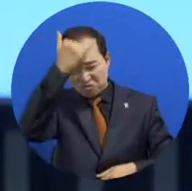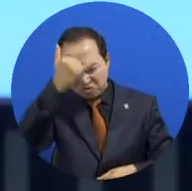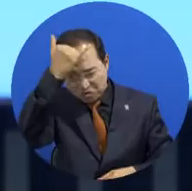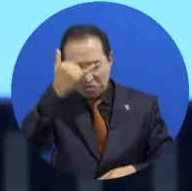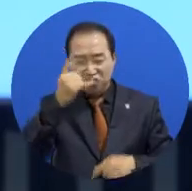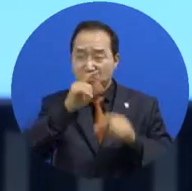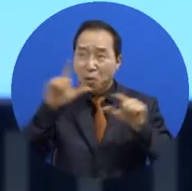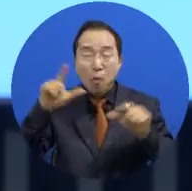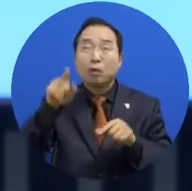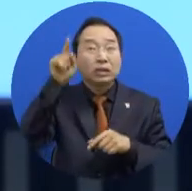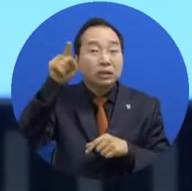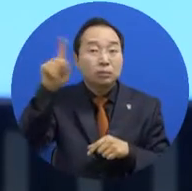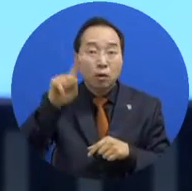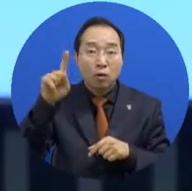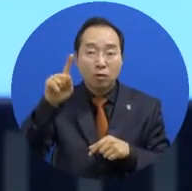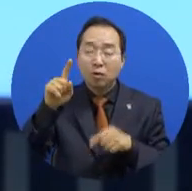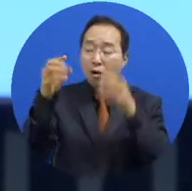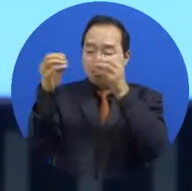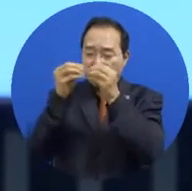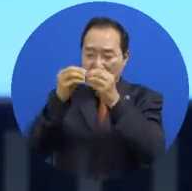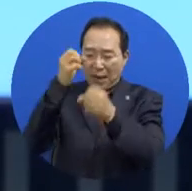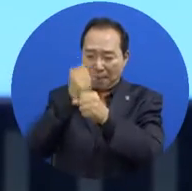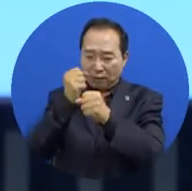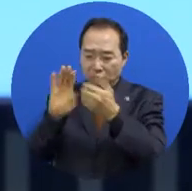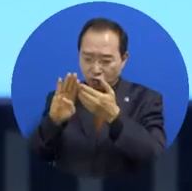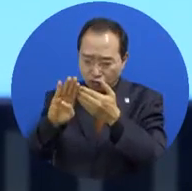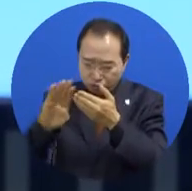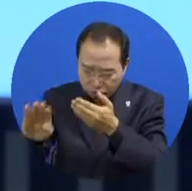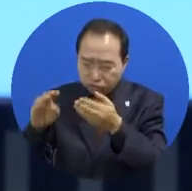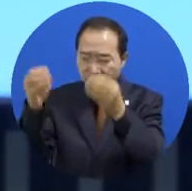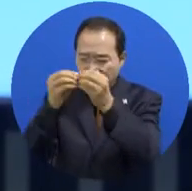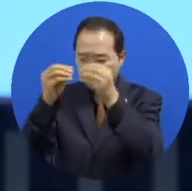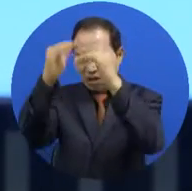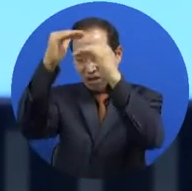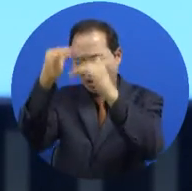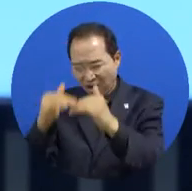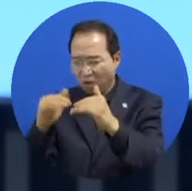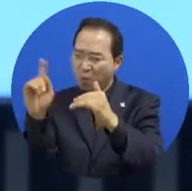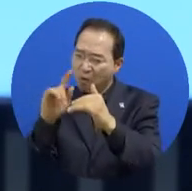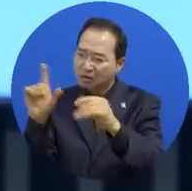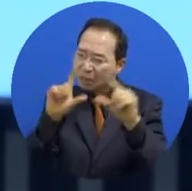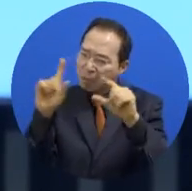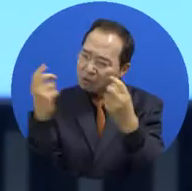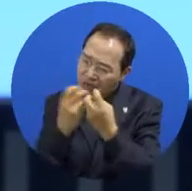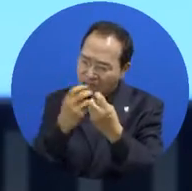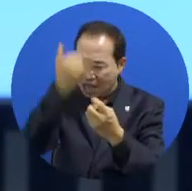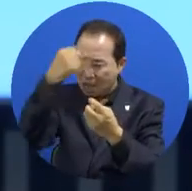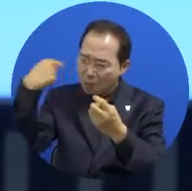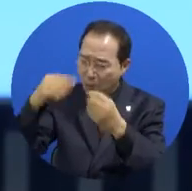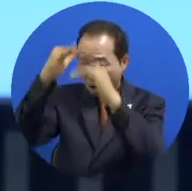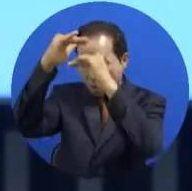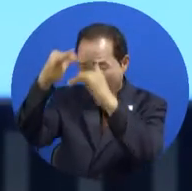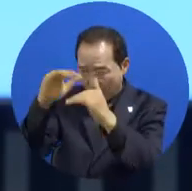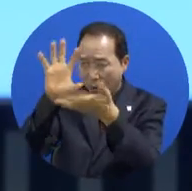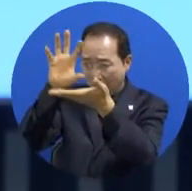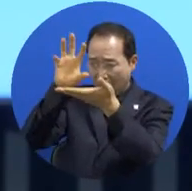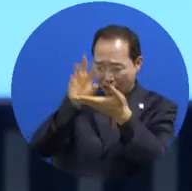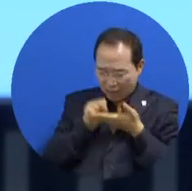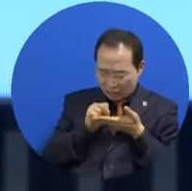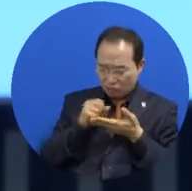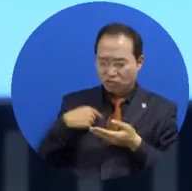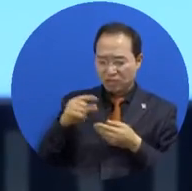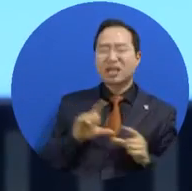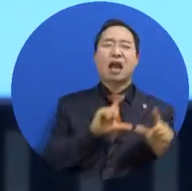규범은 다 그 문자가 전달된 그 바운더리 안에서 통용이 되는 거예요. 근데 이제 지금은 뭐